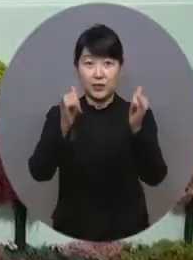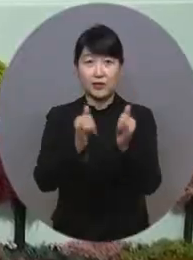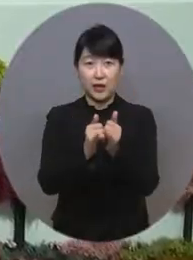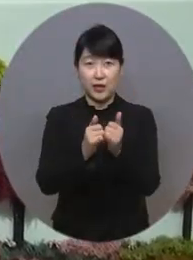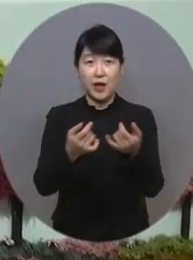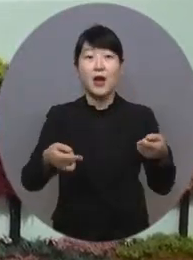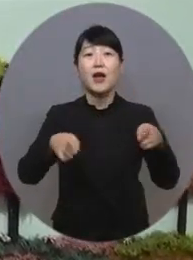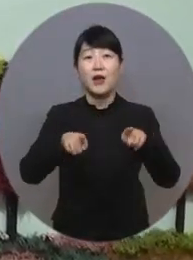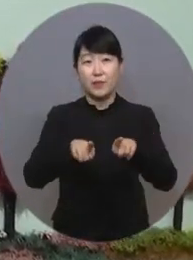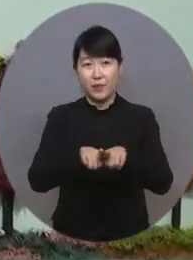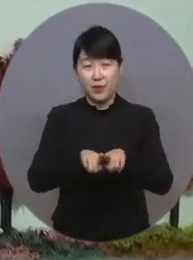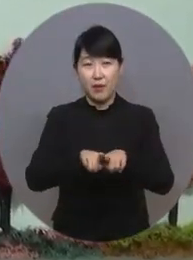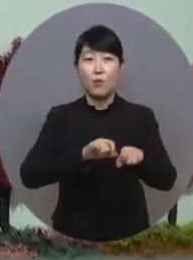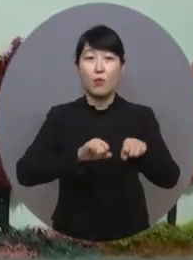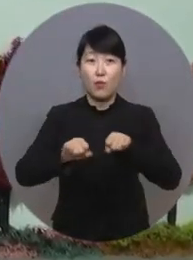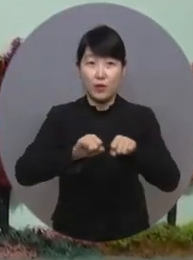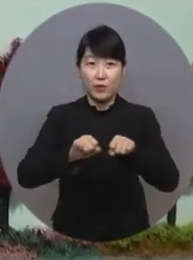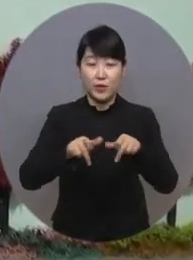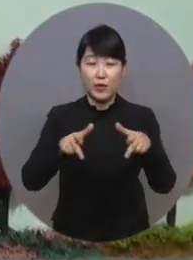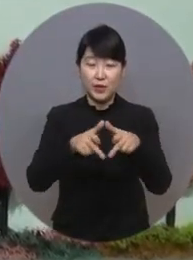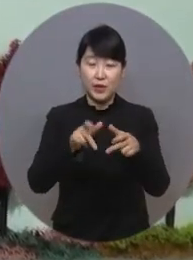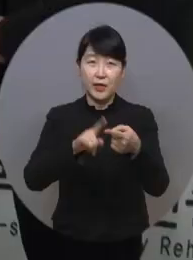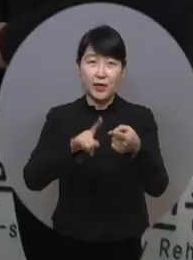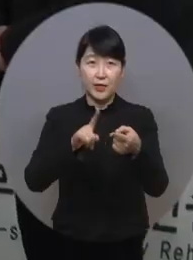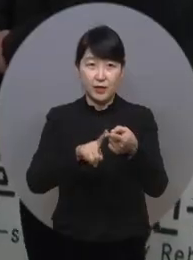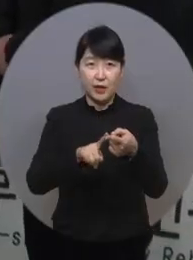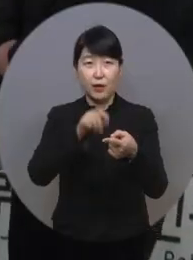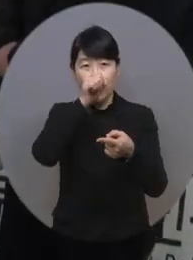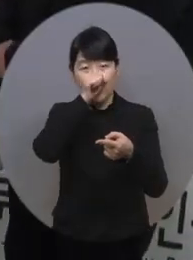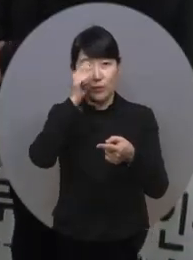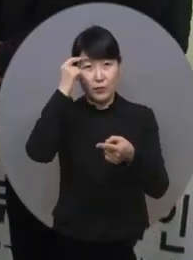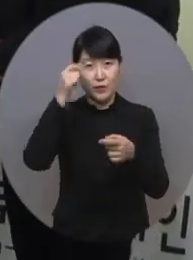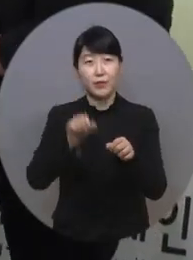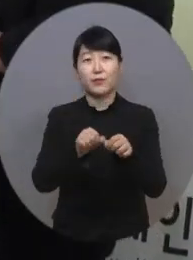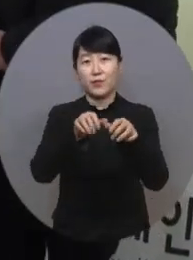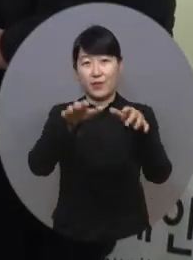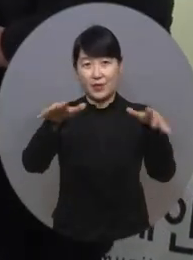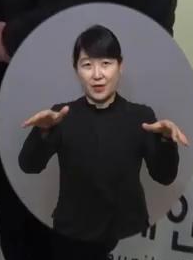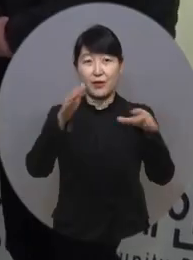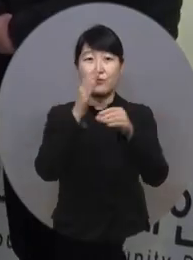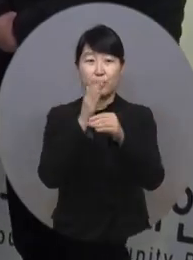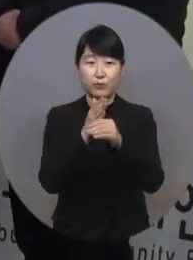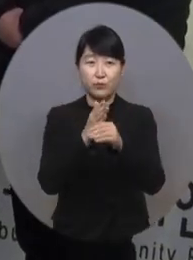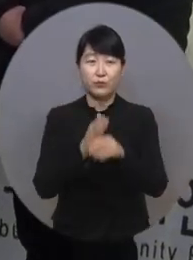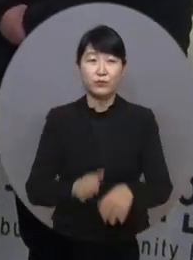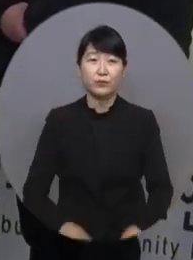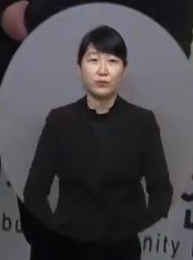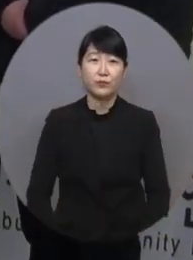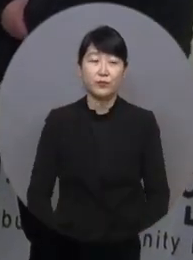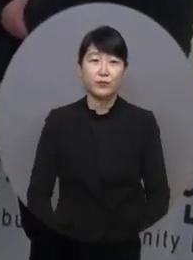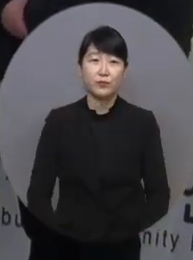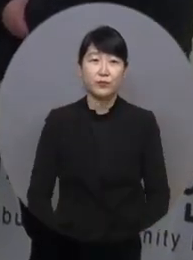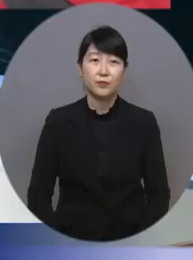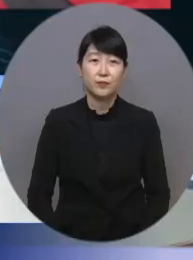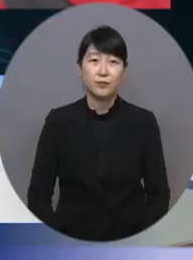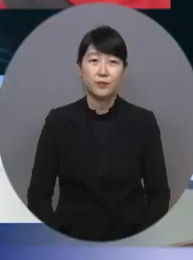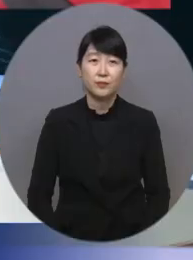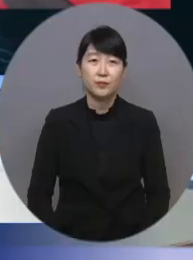전시회가 장애인식 개선에 커다란 파장을 만들어내고 있습니다. 복지TV 경기방송